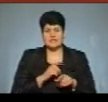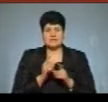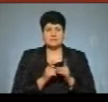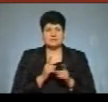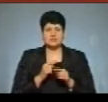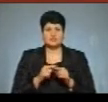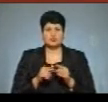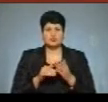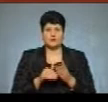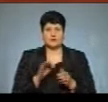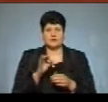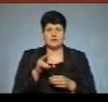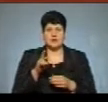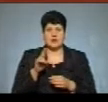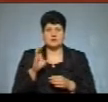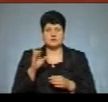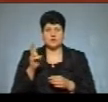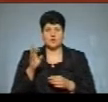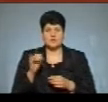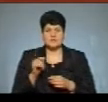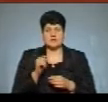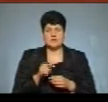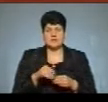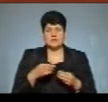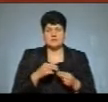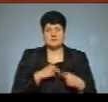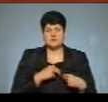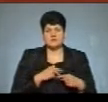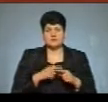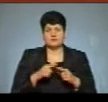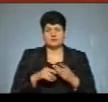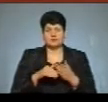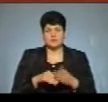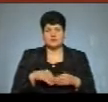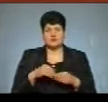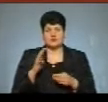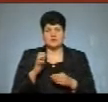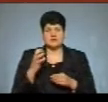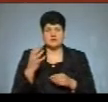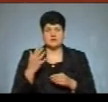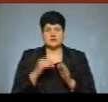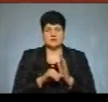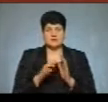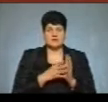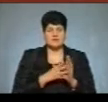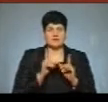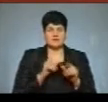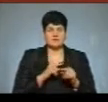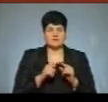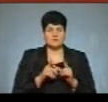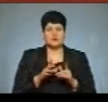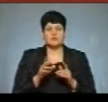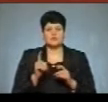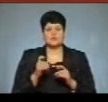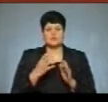зміни швидкої допомоги Олена Лясковець. За її даними, працівники швидкої 409 разів виїжджали на виклики по області і 195 по місту.